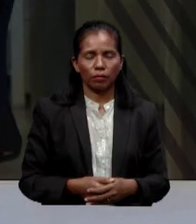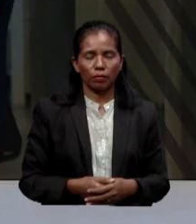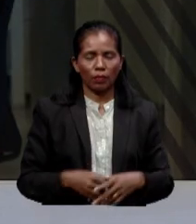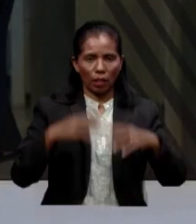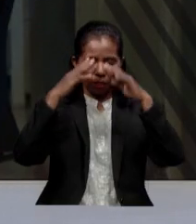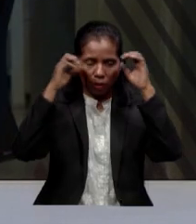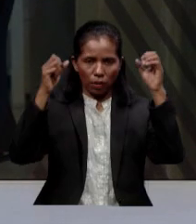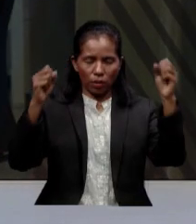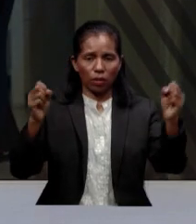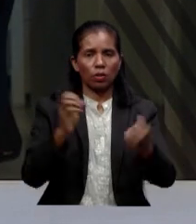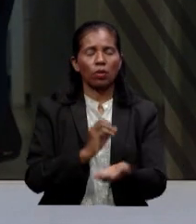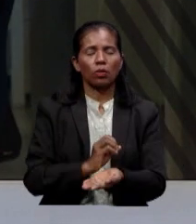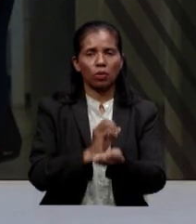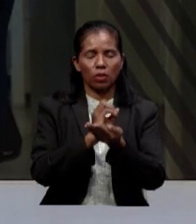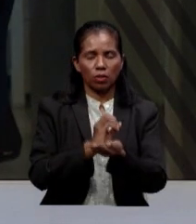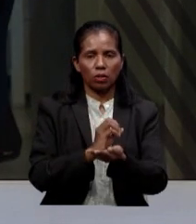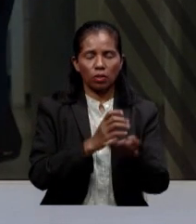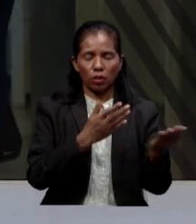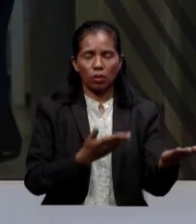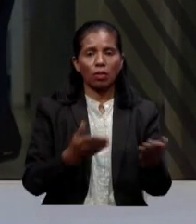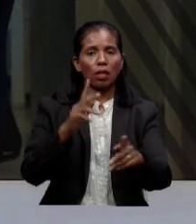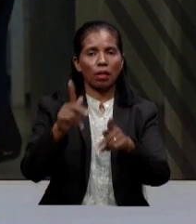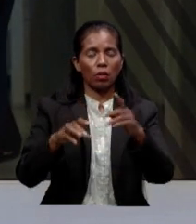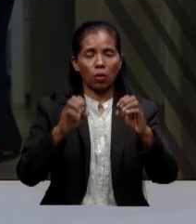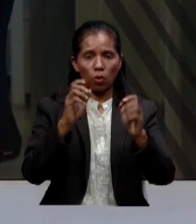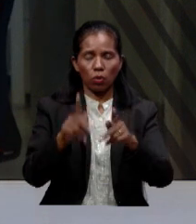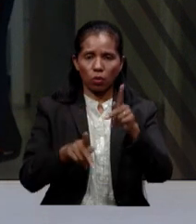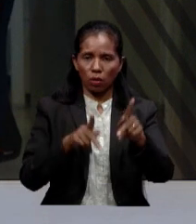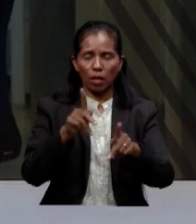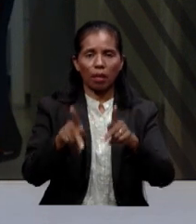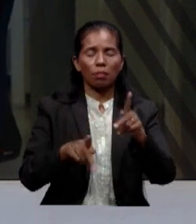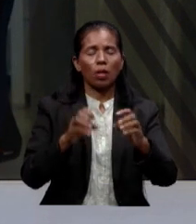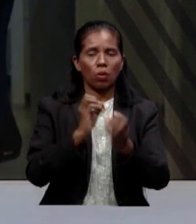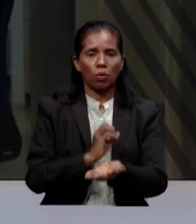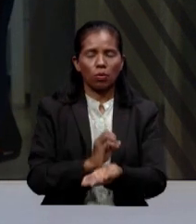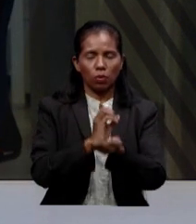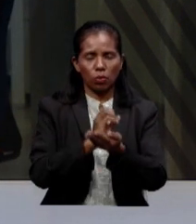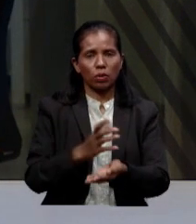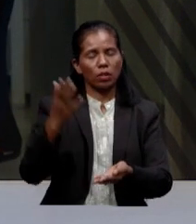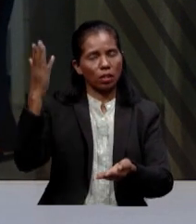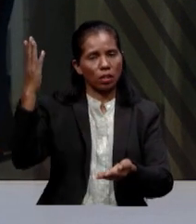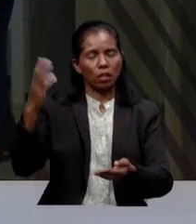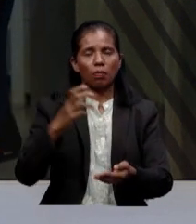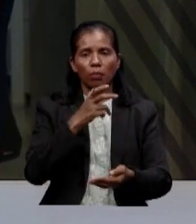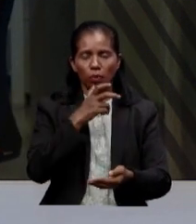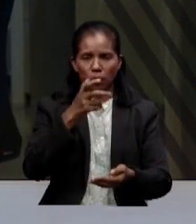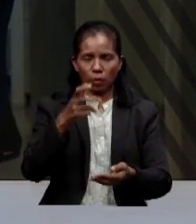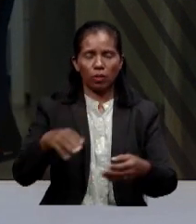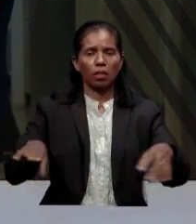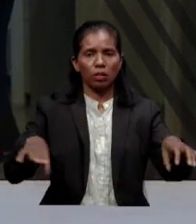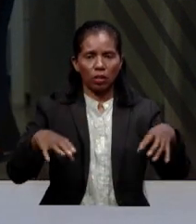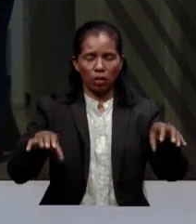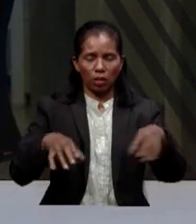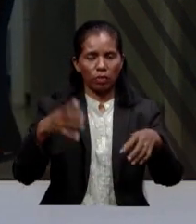Presidente Autoridade Raioa, Seharuka Oikuse Oang, batu informasaun tripulante iha Portugal, hudi servisu